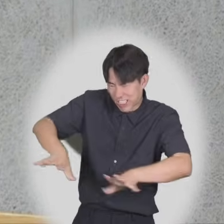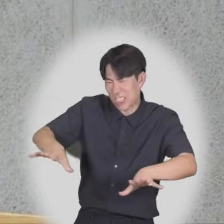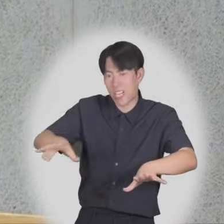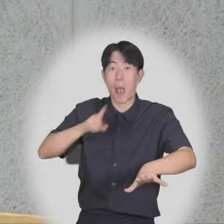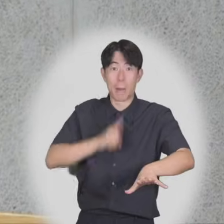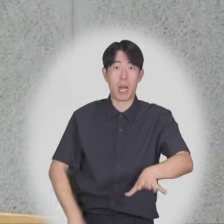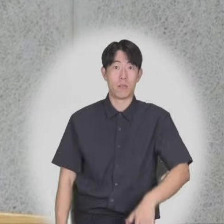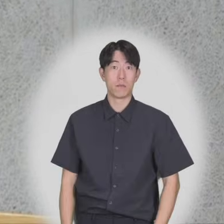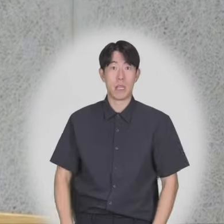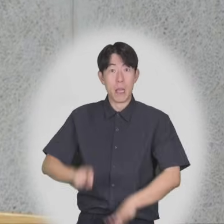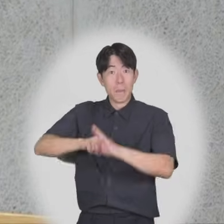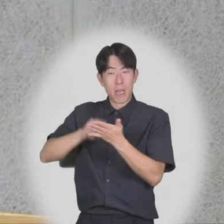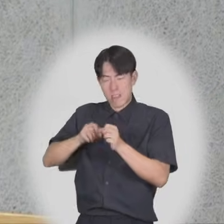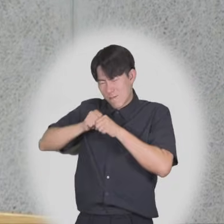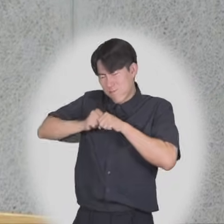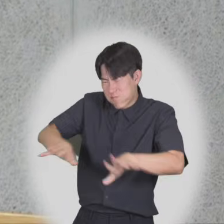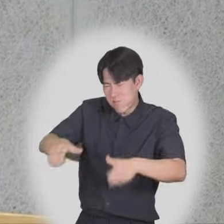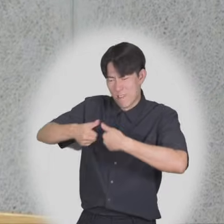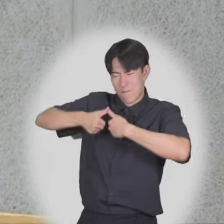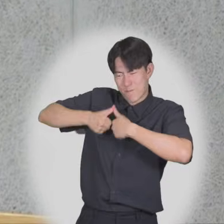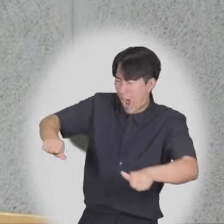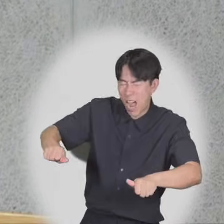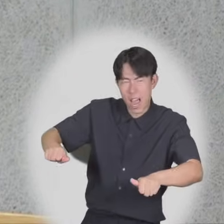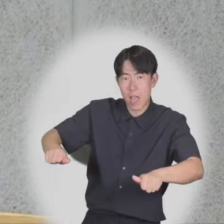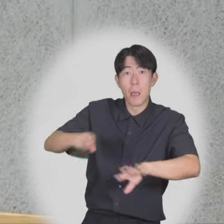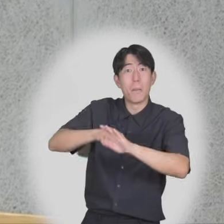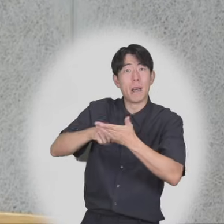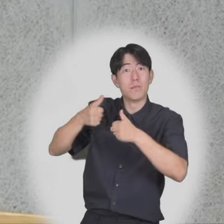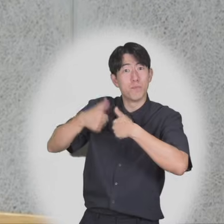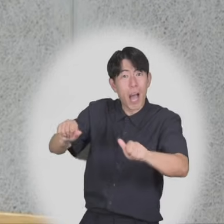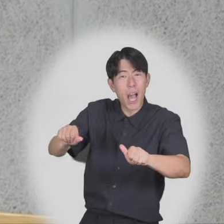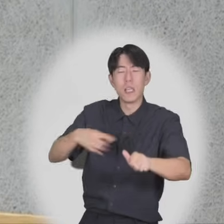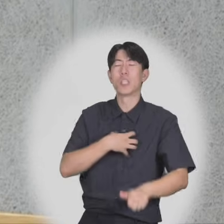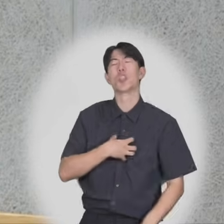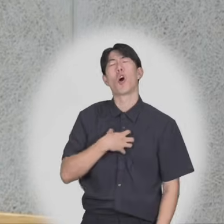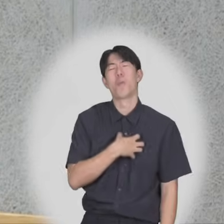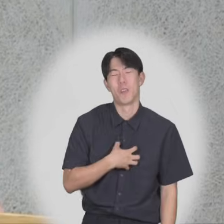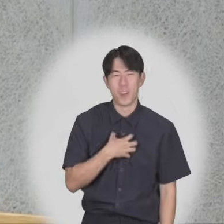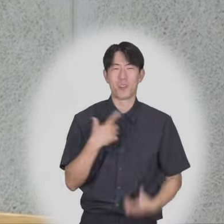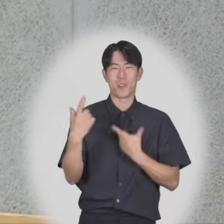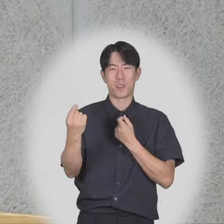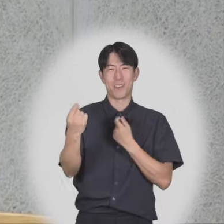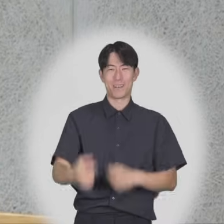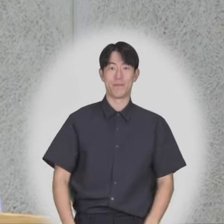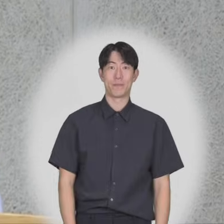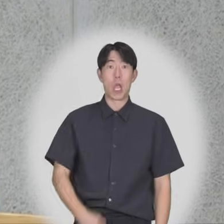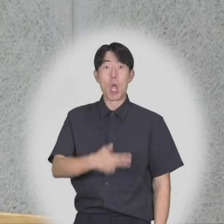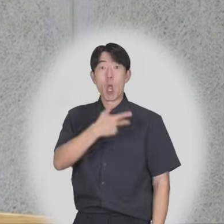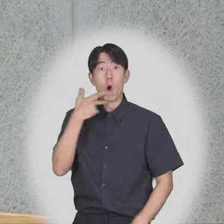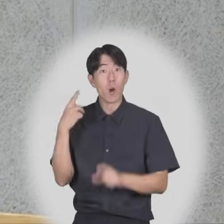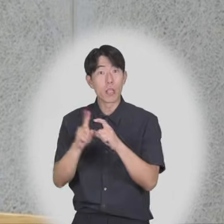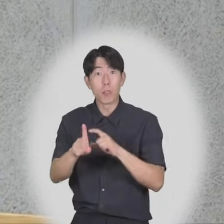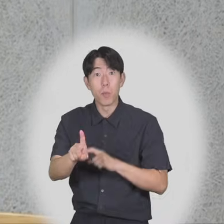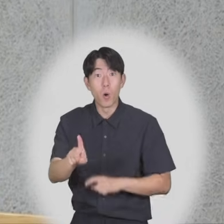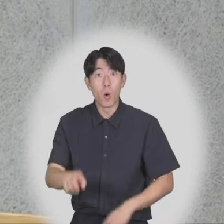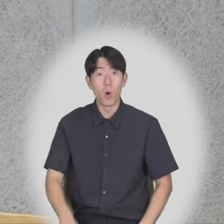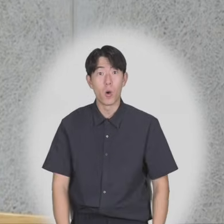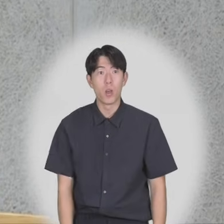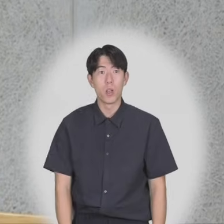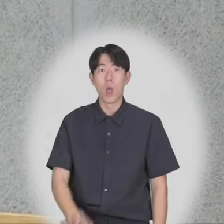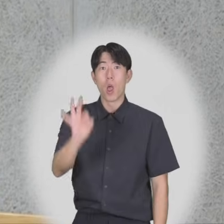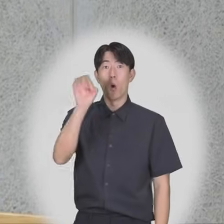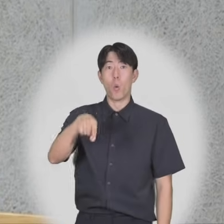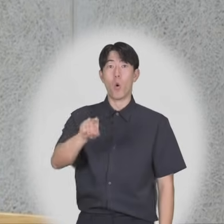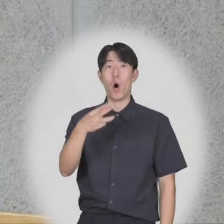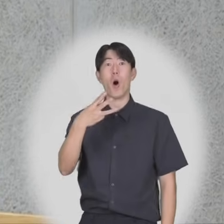내 인격이 파괴되어지는 거, 이게 염려입니다. 영어에서는 염려를 뭐라고 그러죠? worry라고